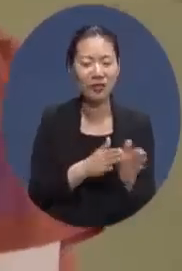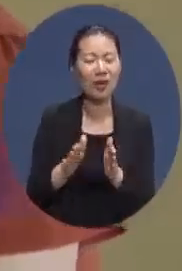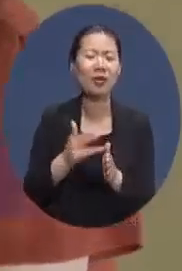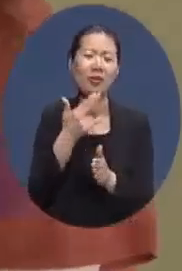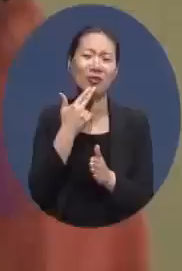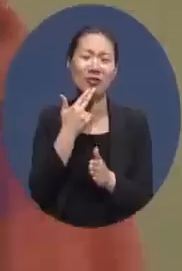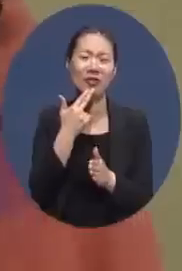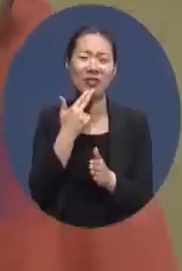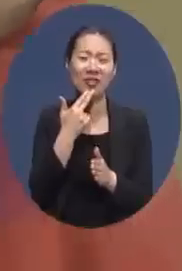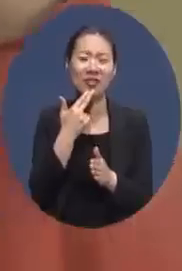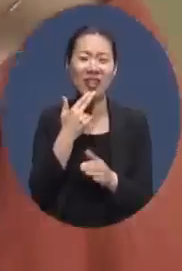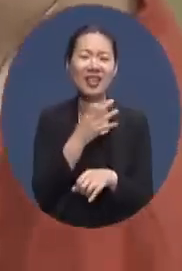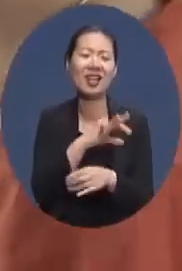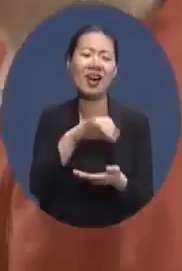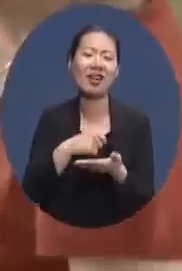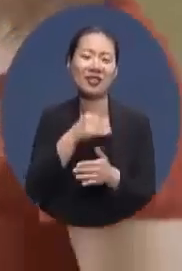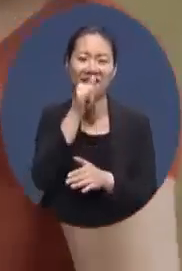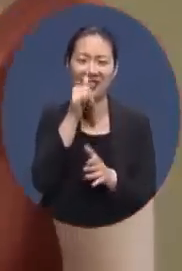게